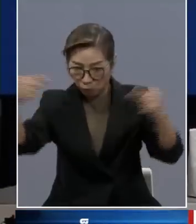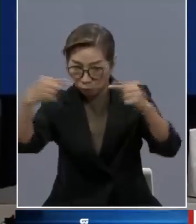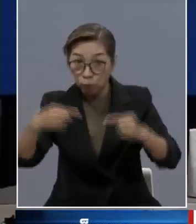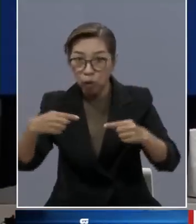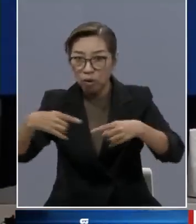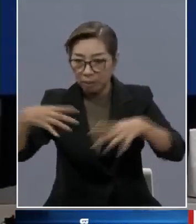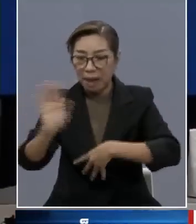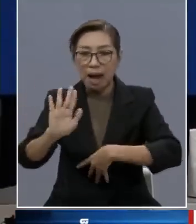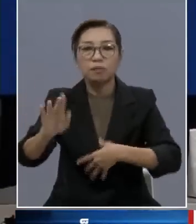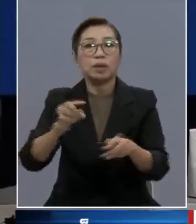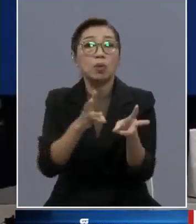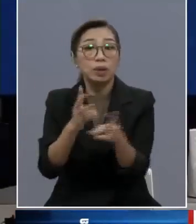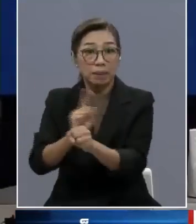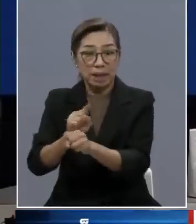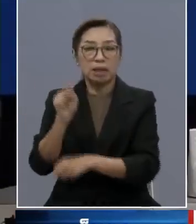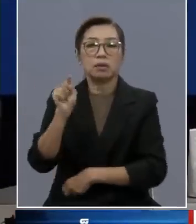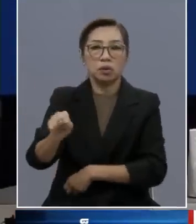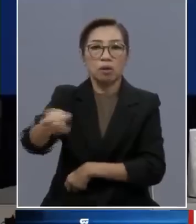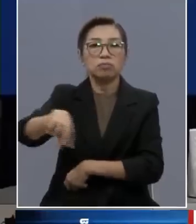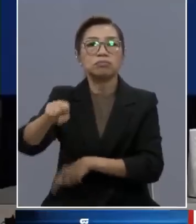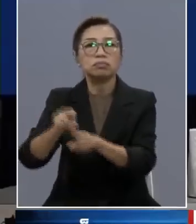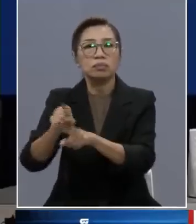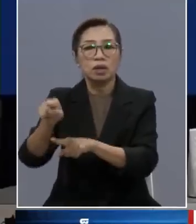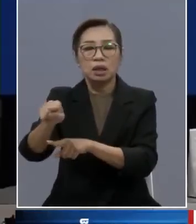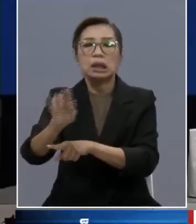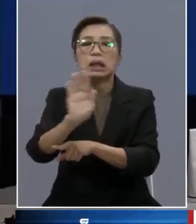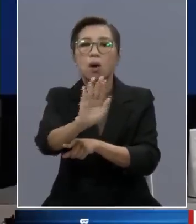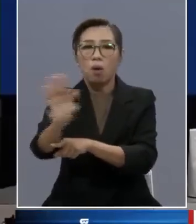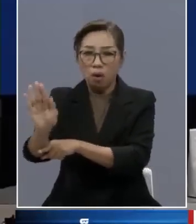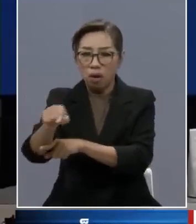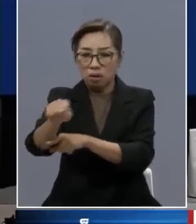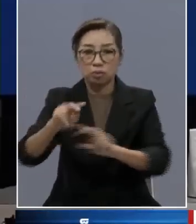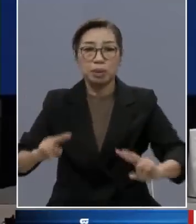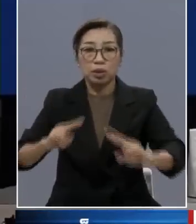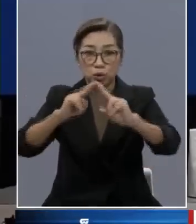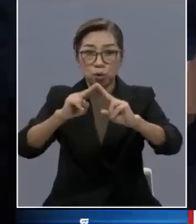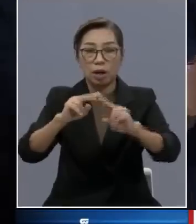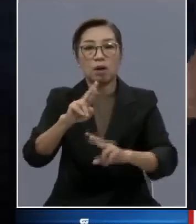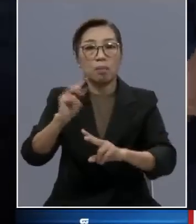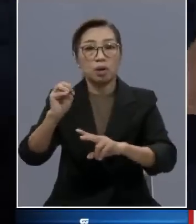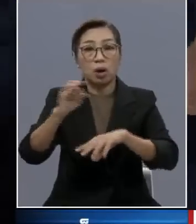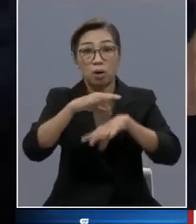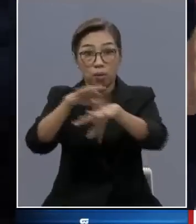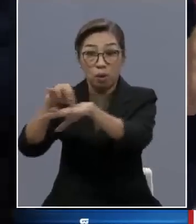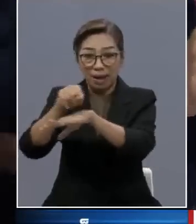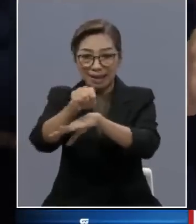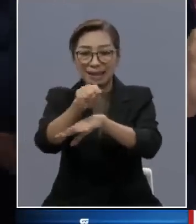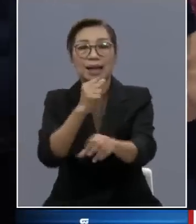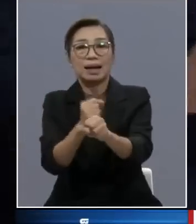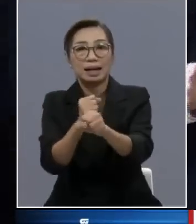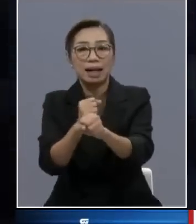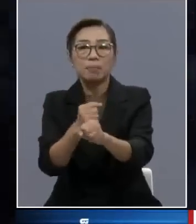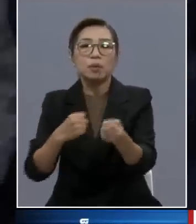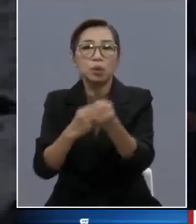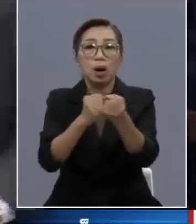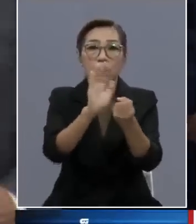ไกหลักก็คือผลักดันผ่านกลไกบริหารของกระทรวงที่แต่ละพรรคมีตัวแทนเป็นรัฐมนตรีกับผลักดันผ่านกลไกนิติบัญญัติของระบบ